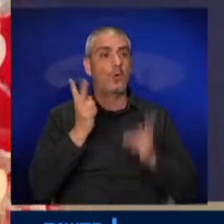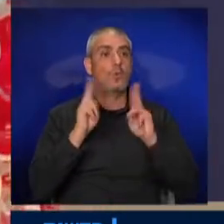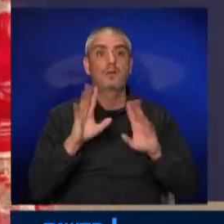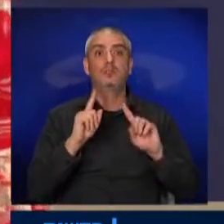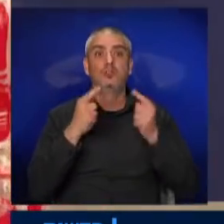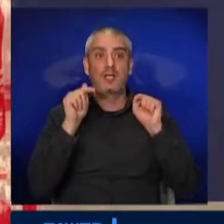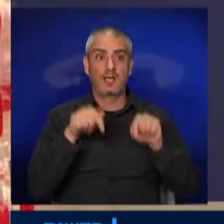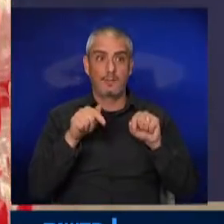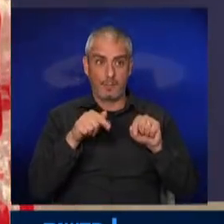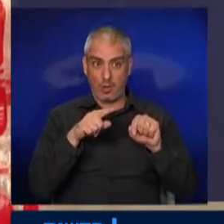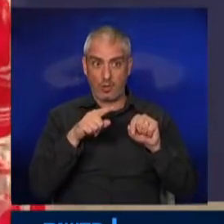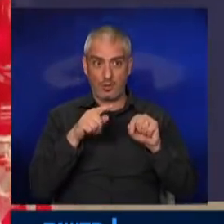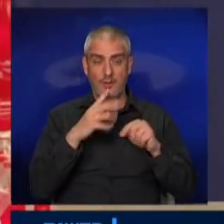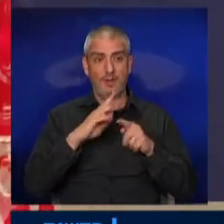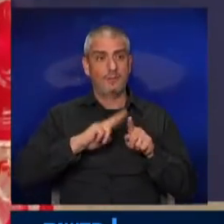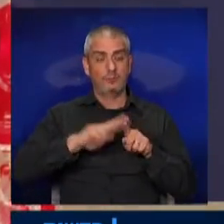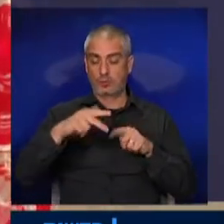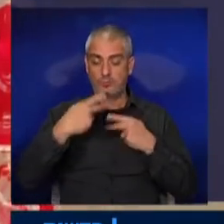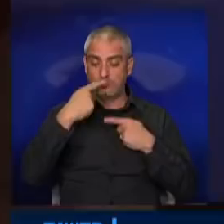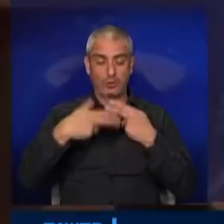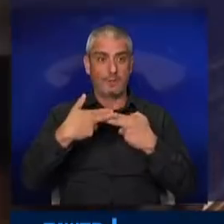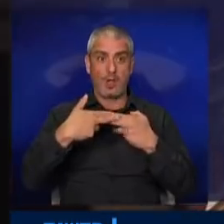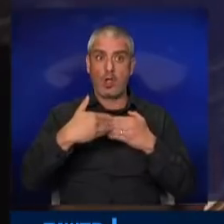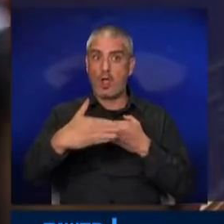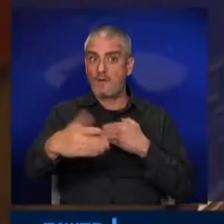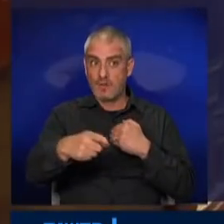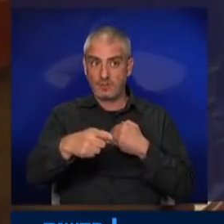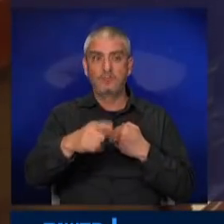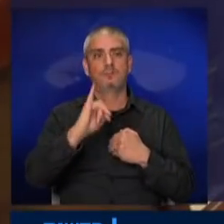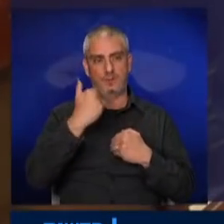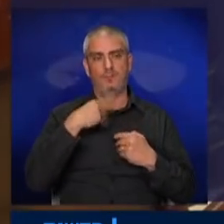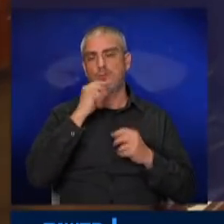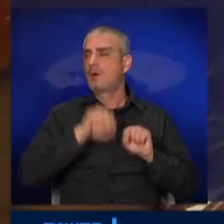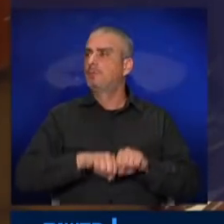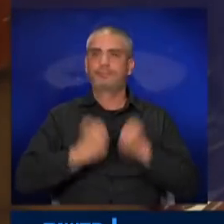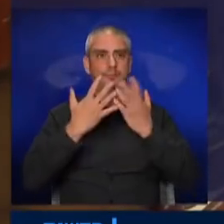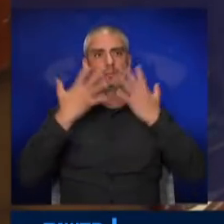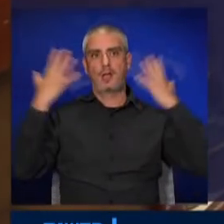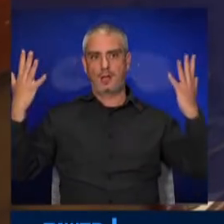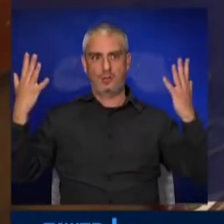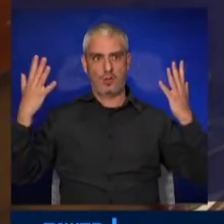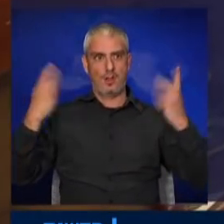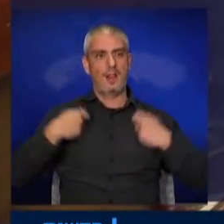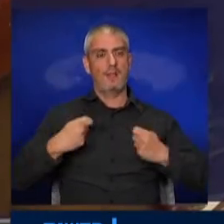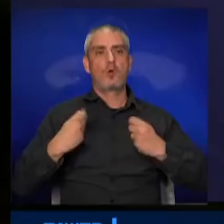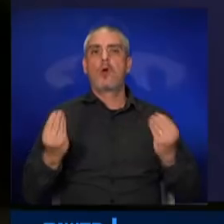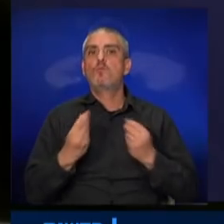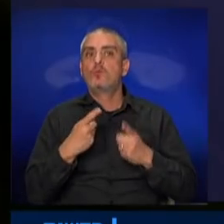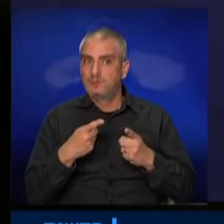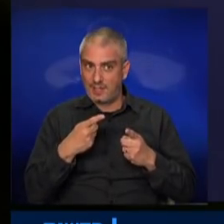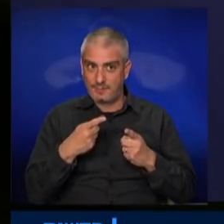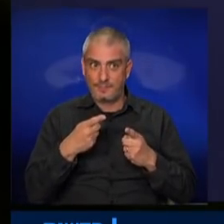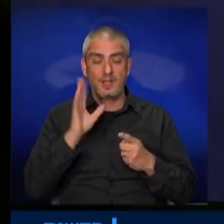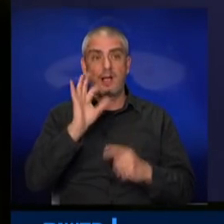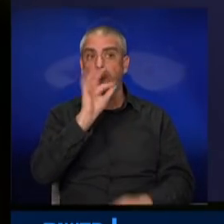במה שיקרה פה ברבעונים ובשנים הקרובות, בהחלט מדובר במפץ ענק, כל בעצם את המוצרים,